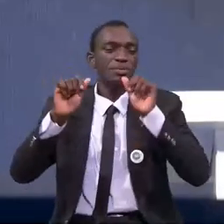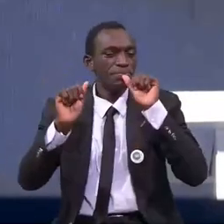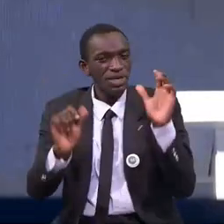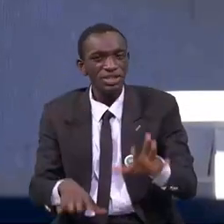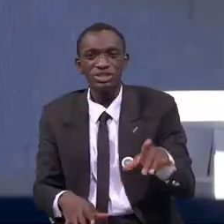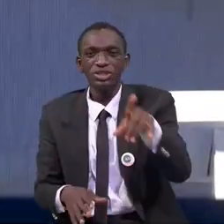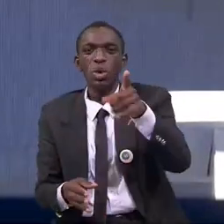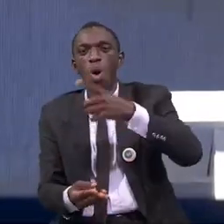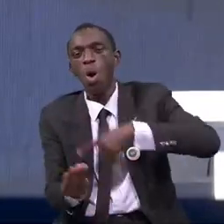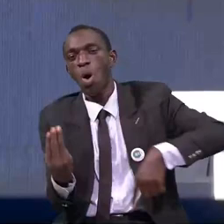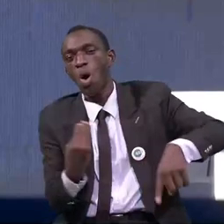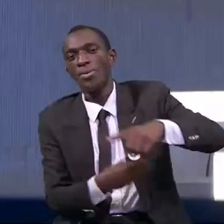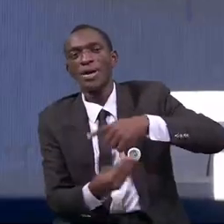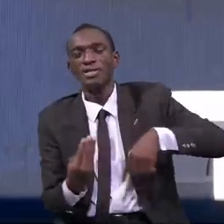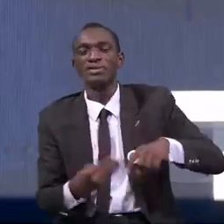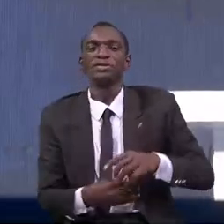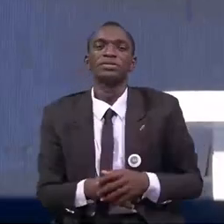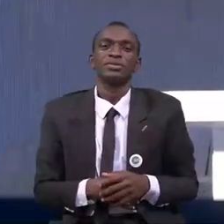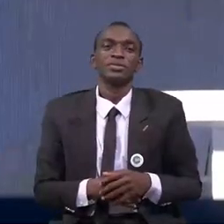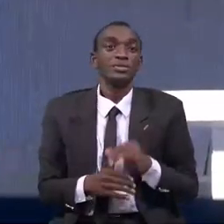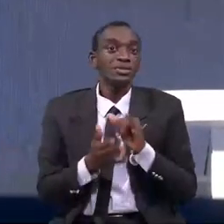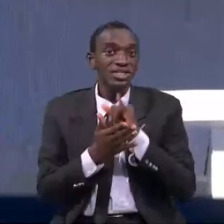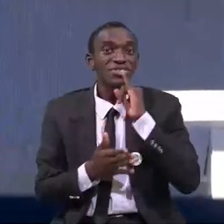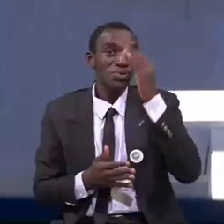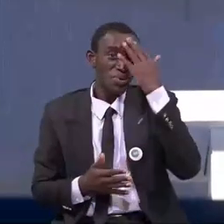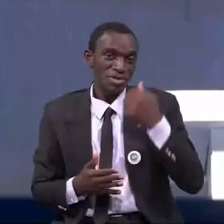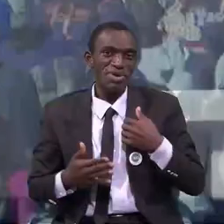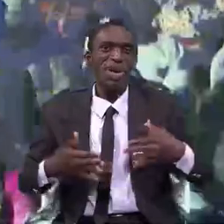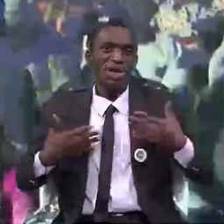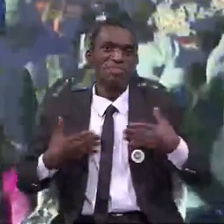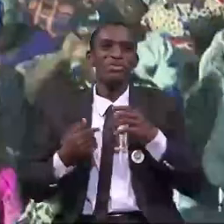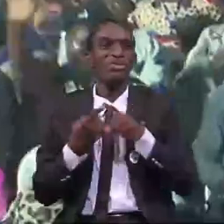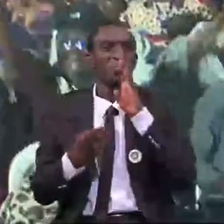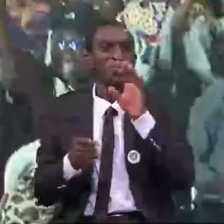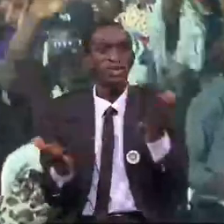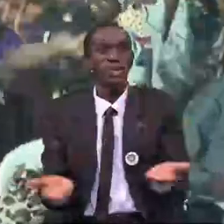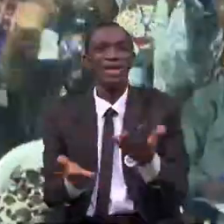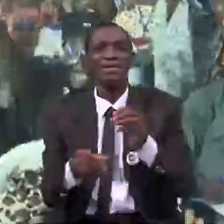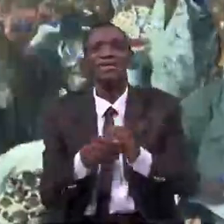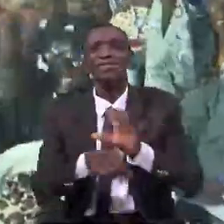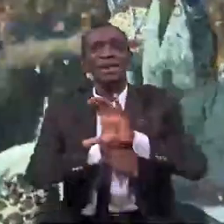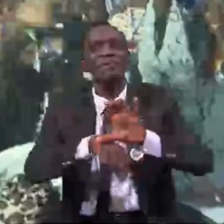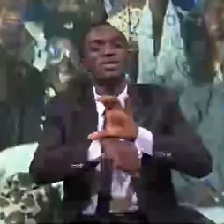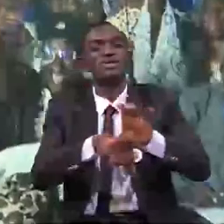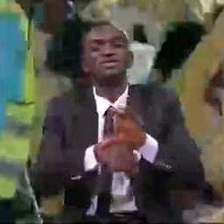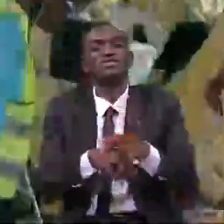il vous bénit amplement c'est pouroi je suis heureux d'être avec vous